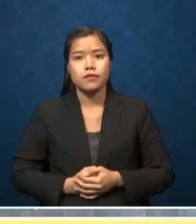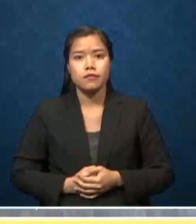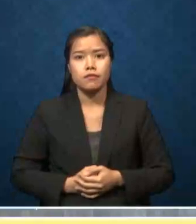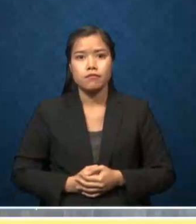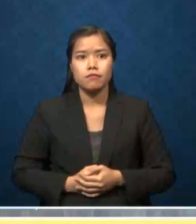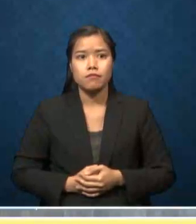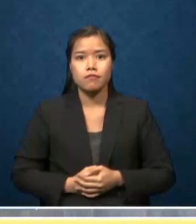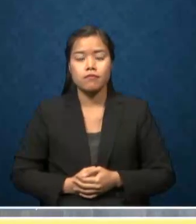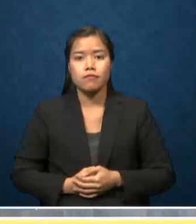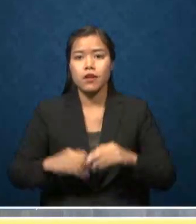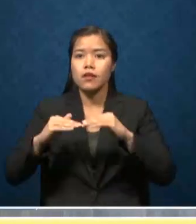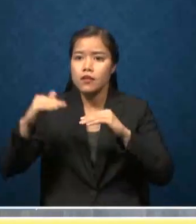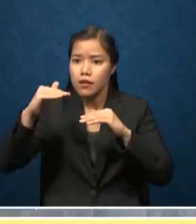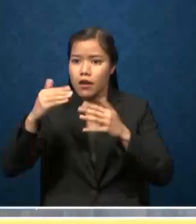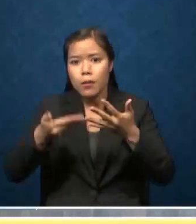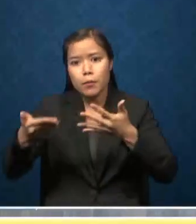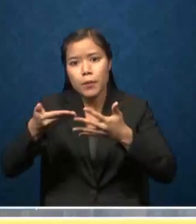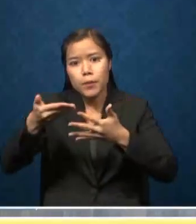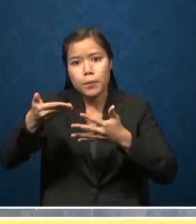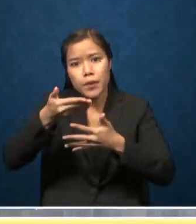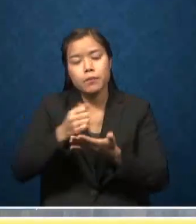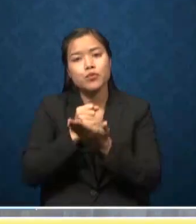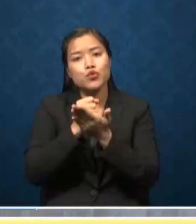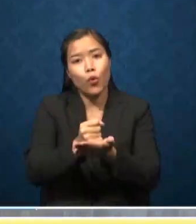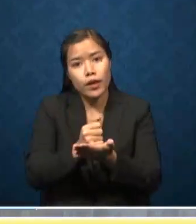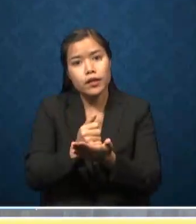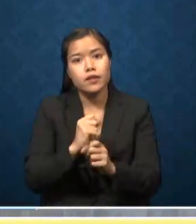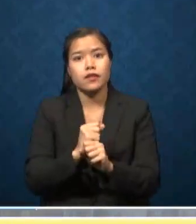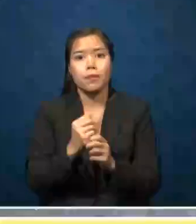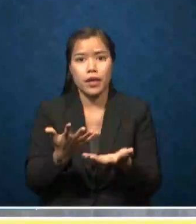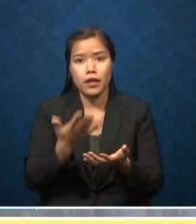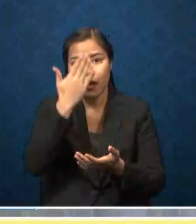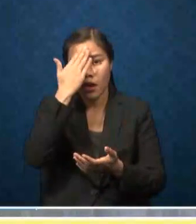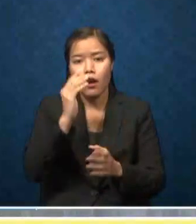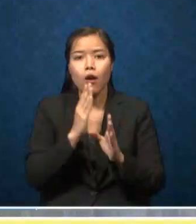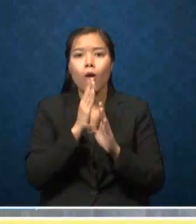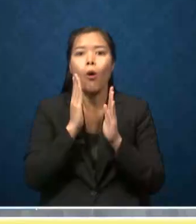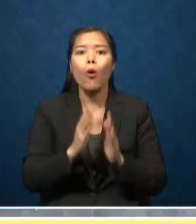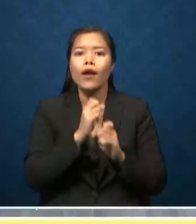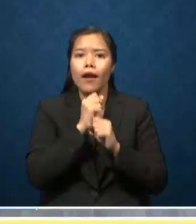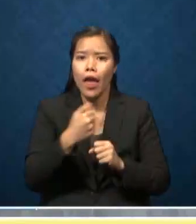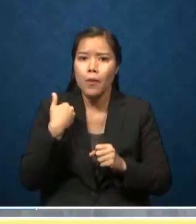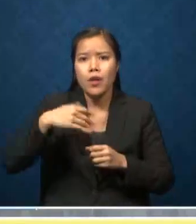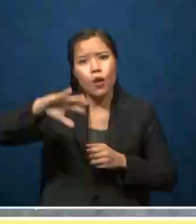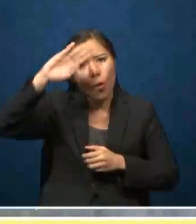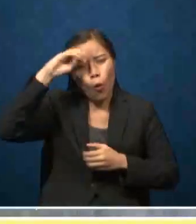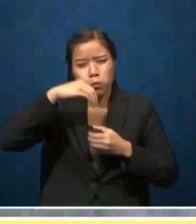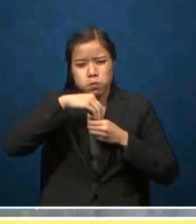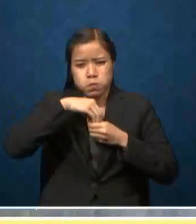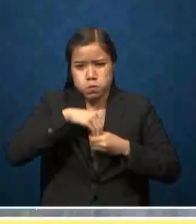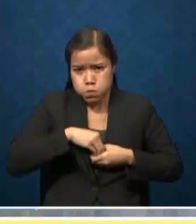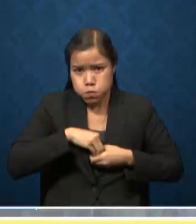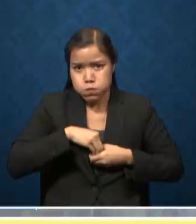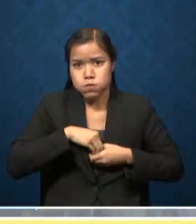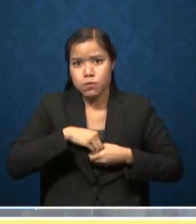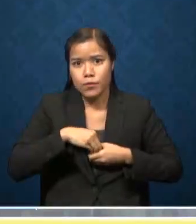ยังไงsecondaryจะส่งต่อกันขึ้นลงยังไงเพราะว่าผู้สูงอายุมันจะมีโรคเรื้อรังโรคร้ายแรงและ